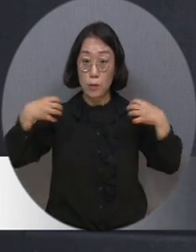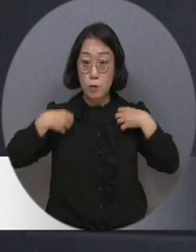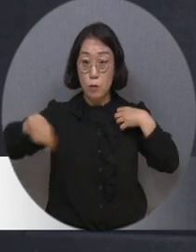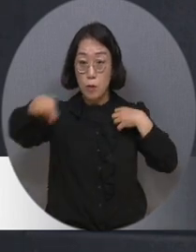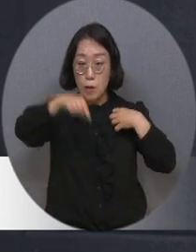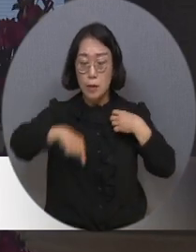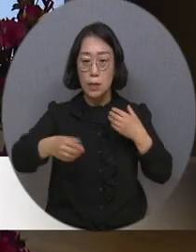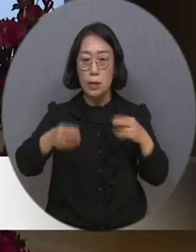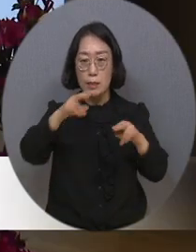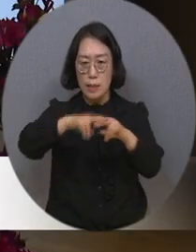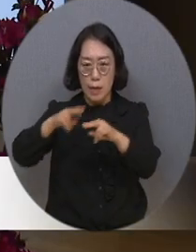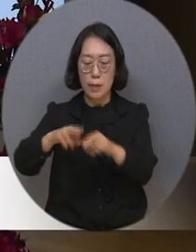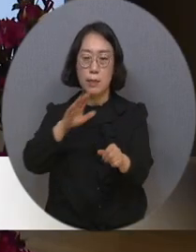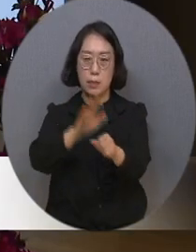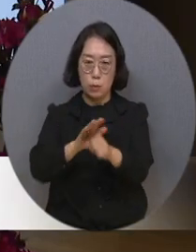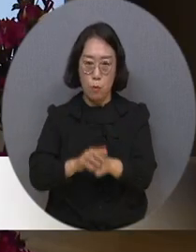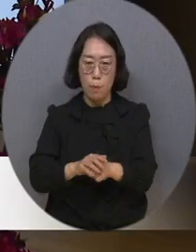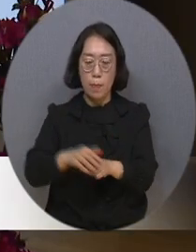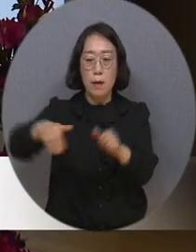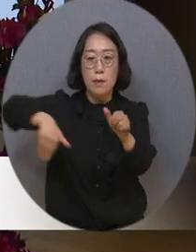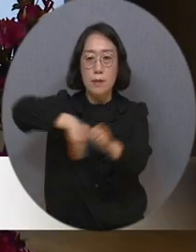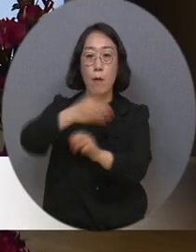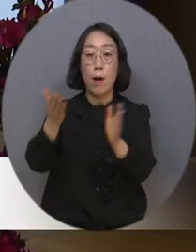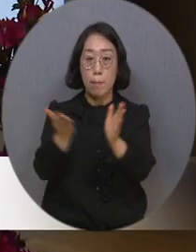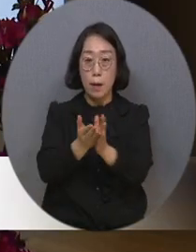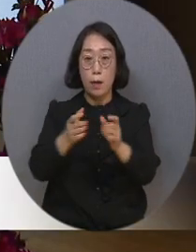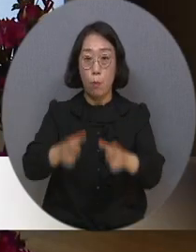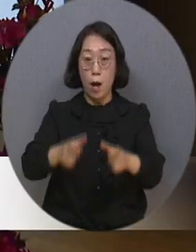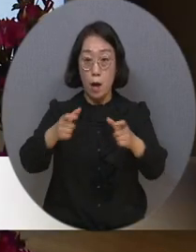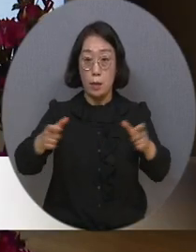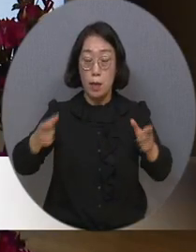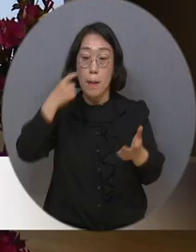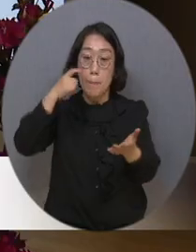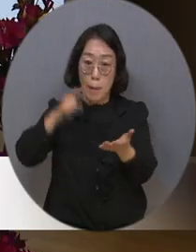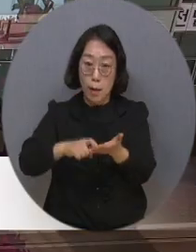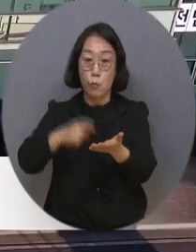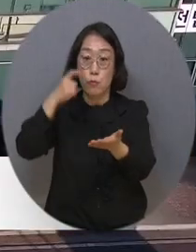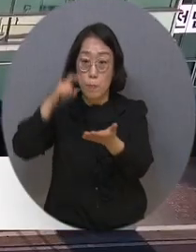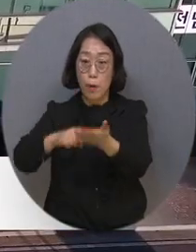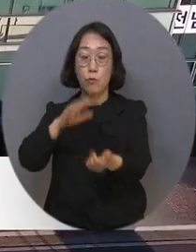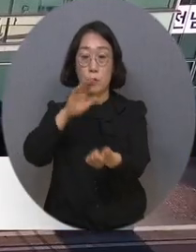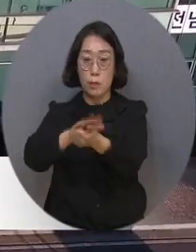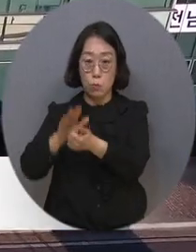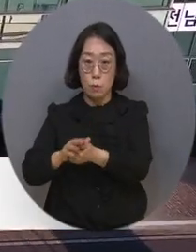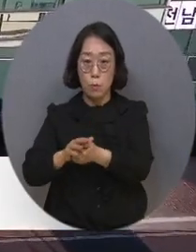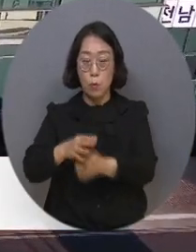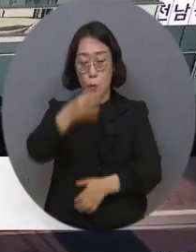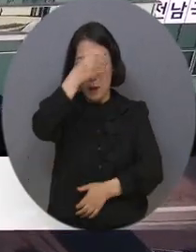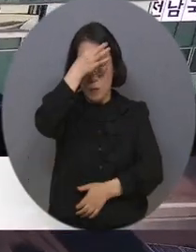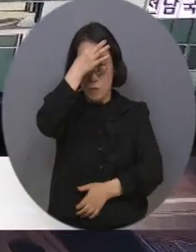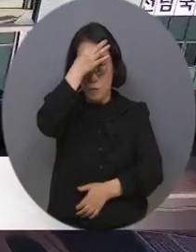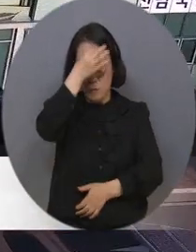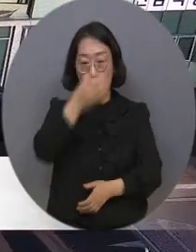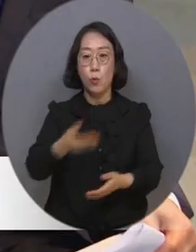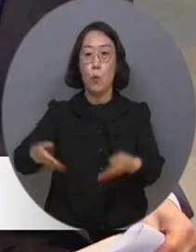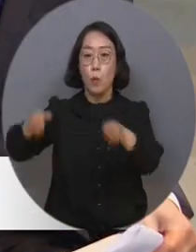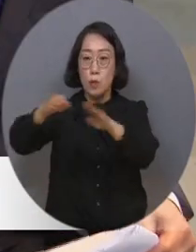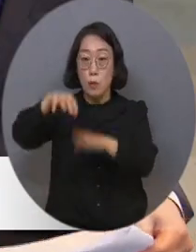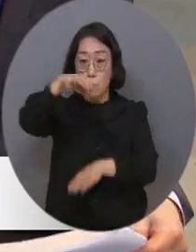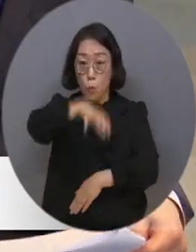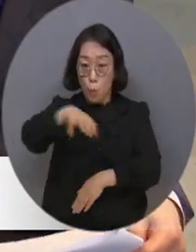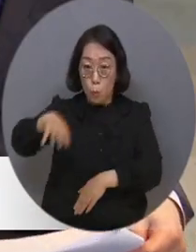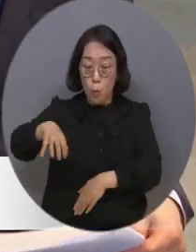일자리 지원사업을 조선업 실정에 맞춰 확대 발굴 지원하고 전남테크노파크와 인력개발원 등